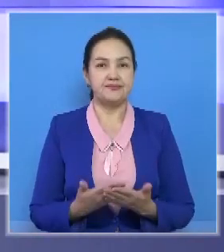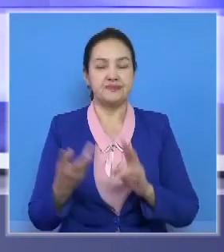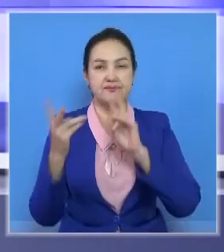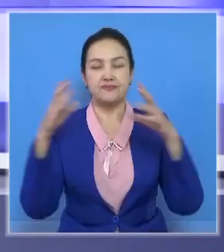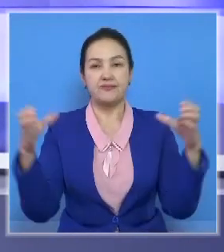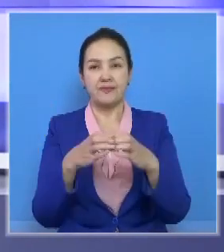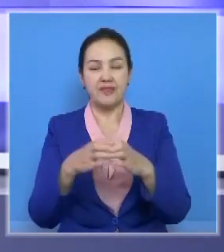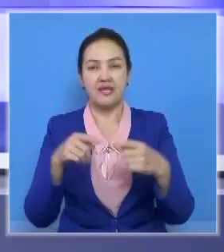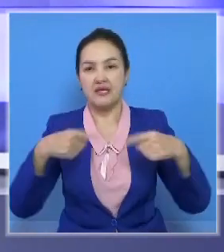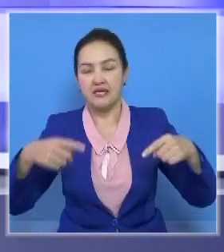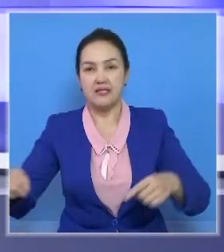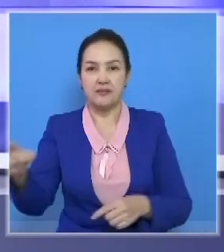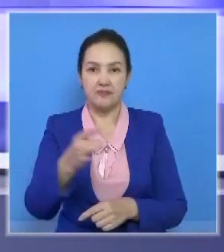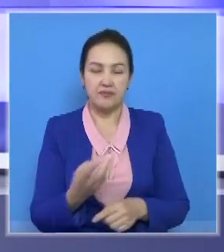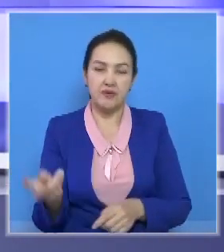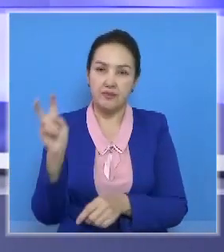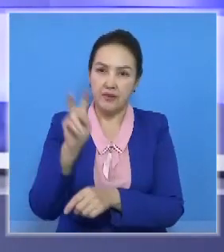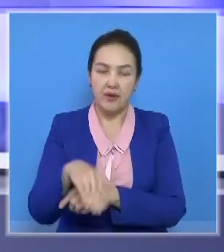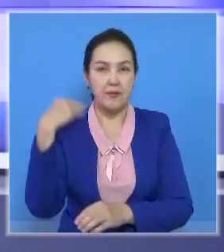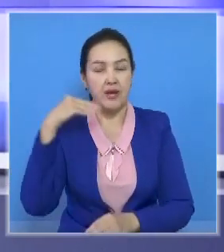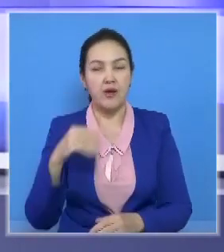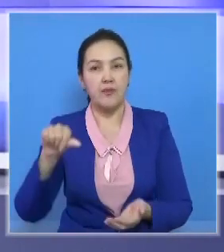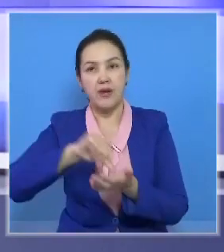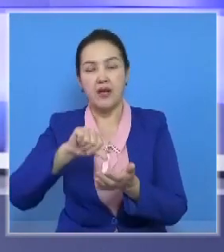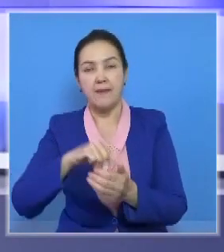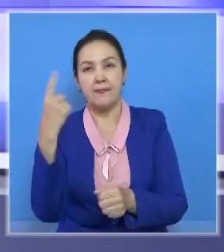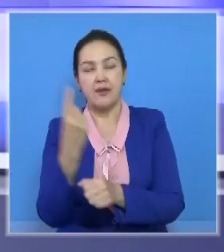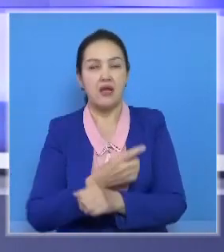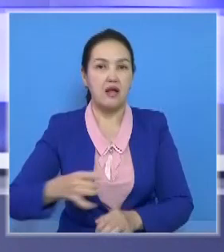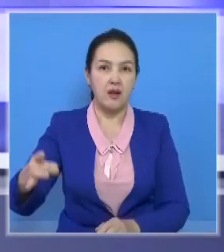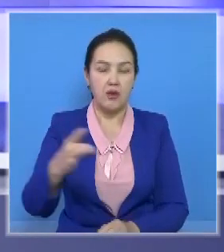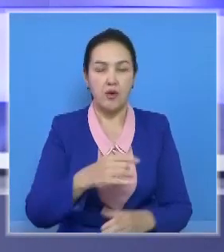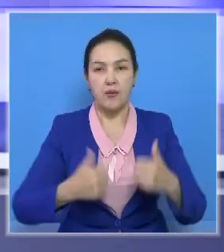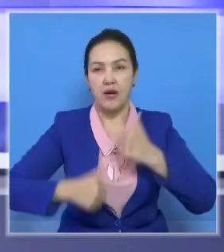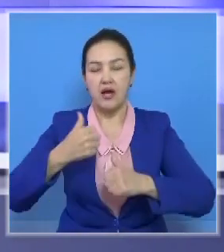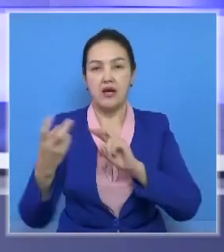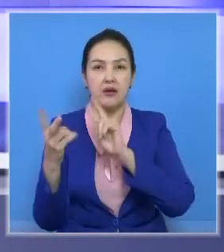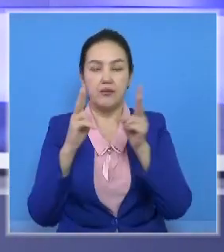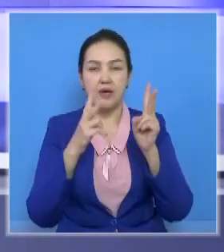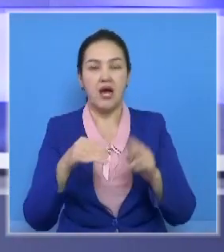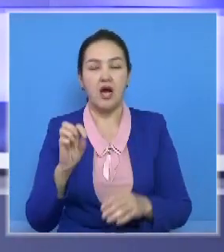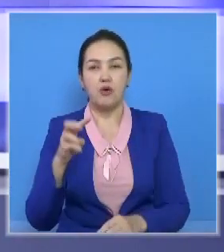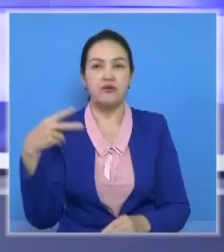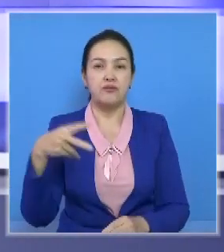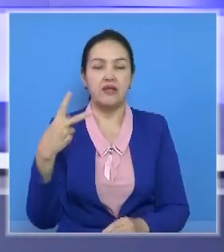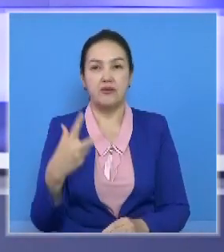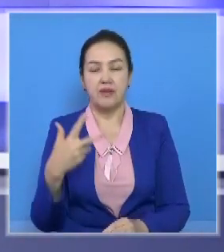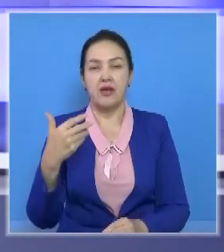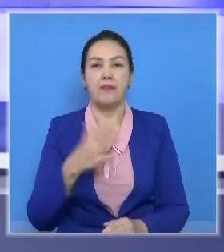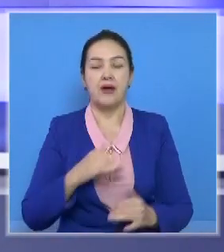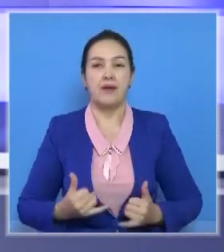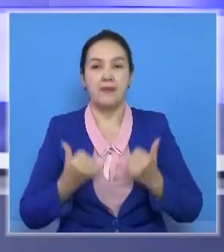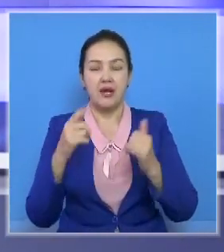Танцевальные коллективы из разных регионов страны съехались в Актобе для участия в первом республиканском конкурсе танцоров АКУ-2023,